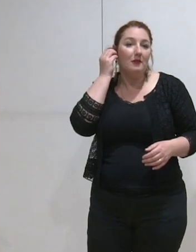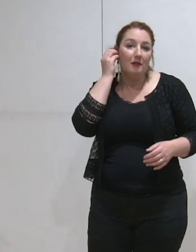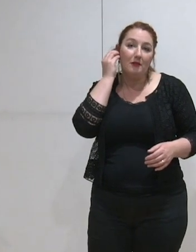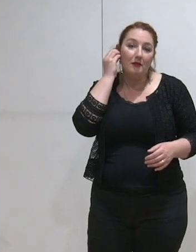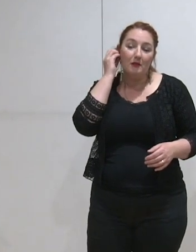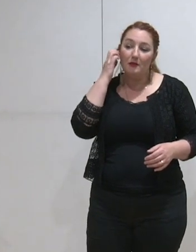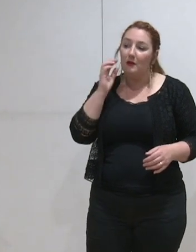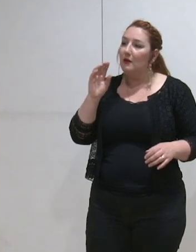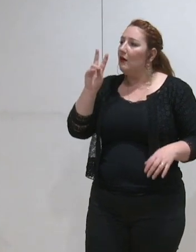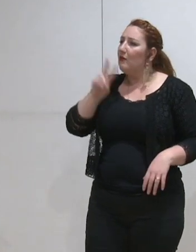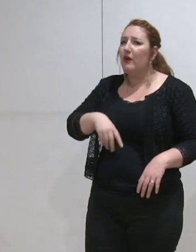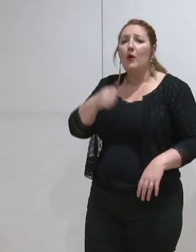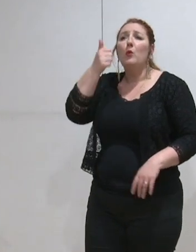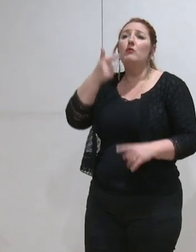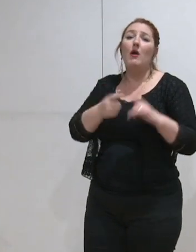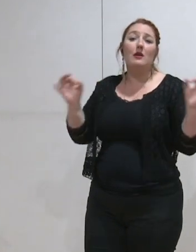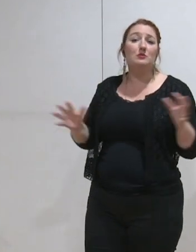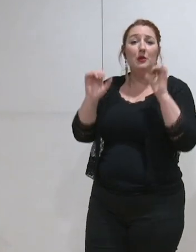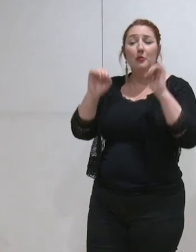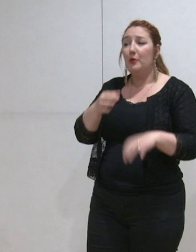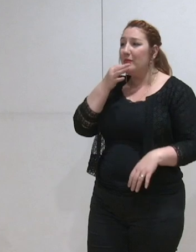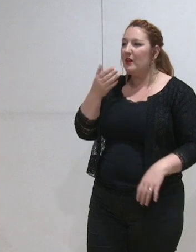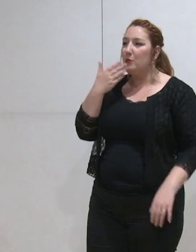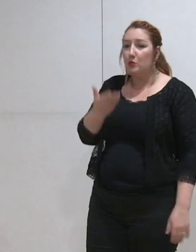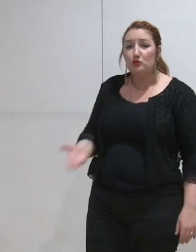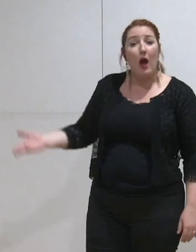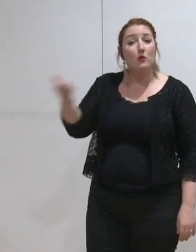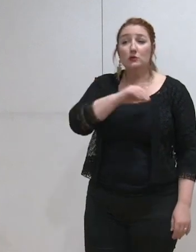maire bonjour et à